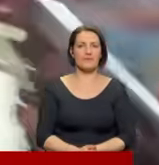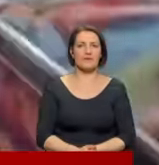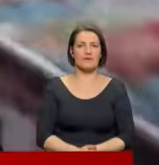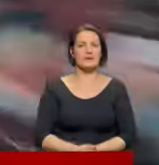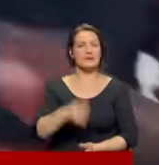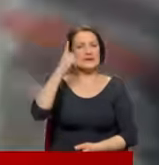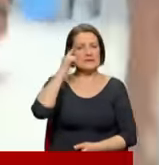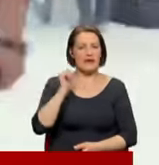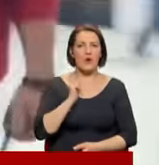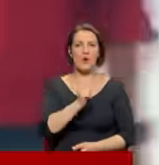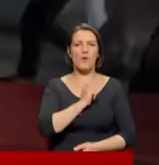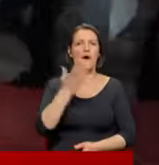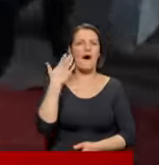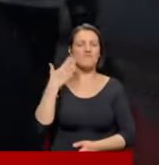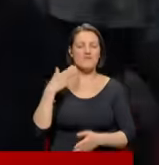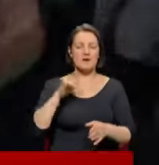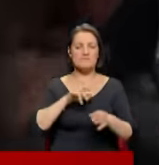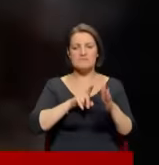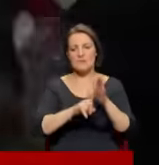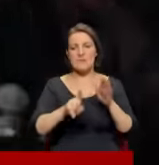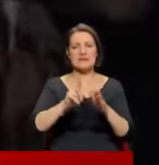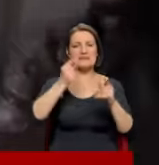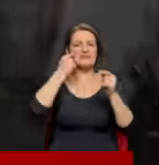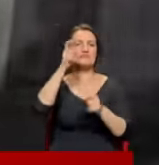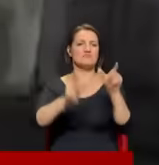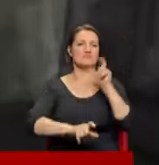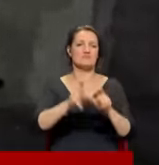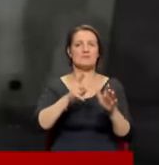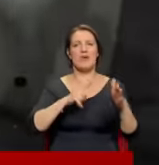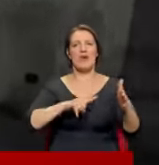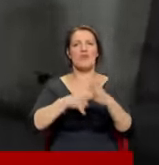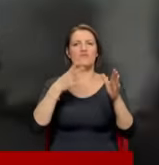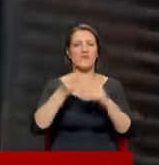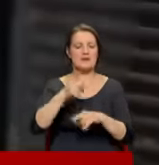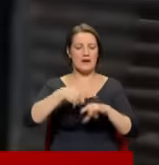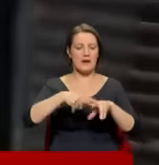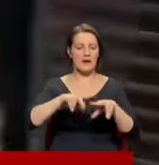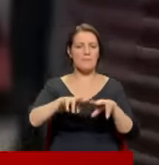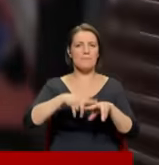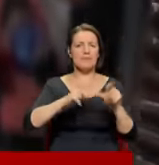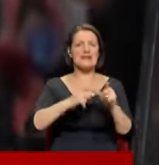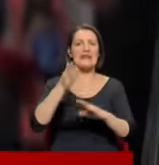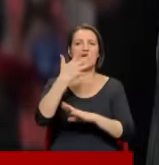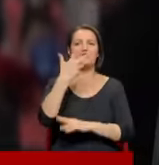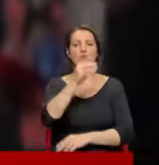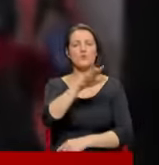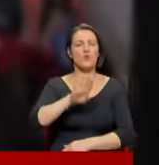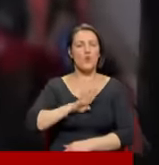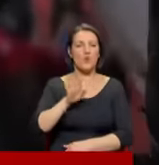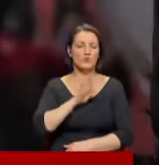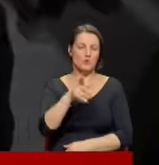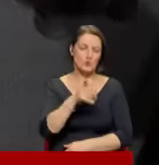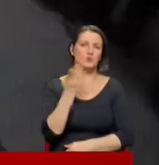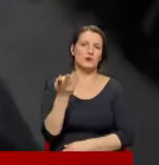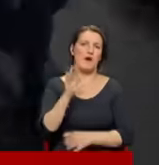efendim. İsrail ordusu hava saldırısıyla sivilleri hedef aldı. Hamas lideri İsmail Haniye'nin 3 oğlu hayatını kaybetti. Gazze